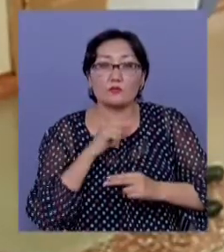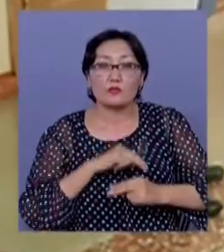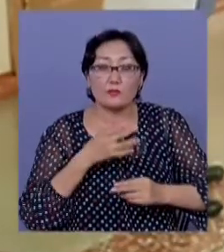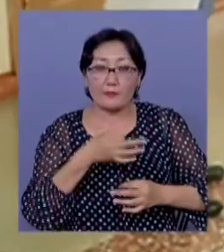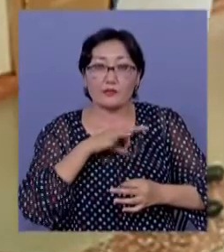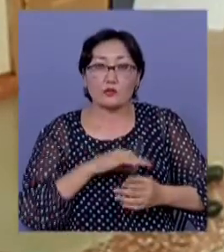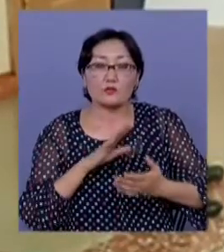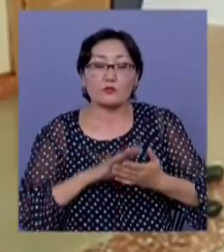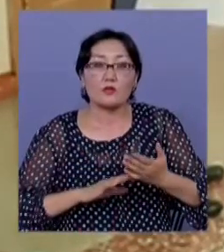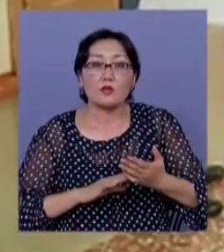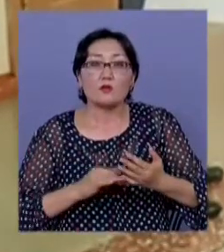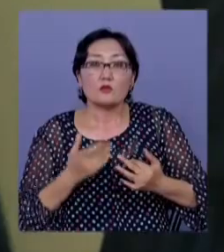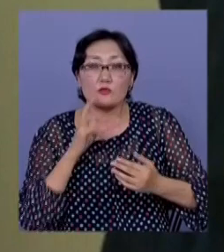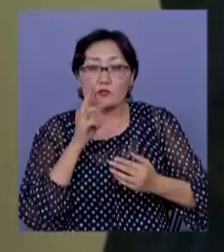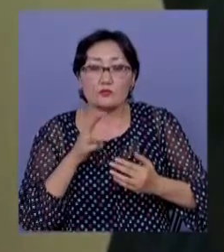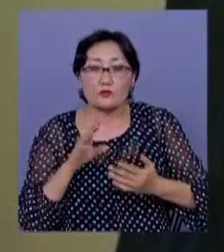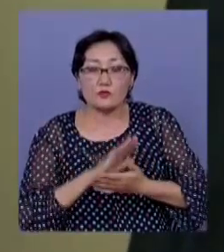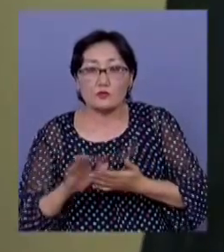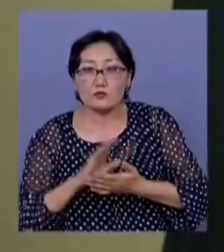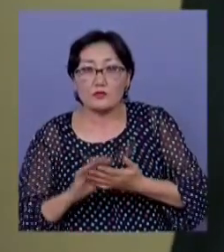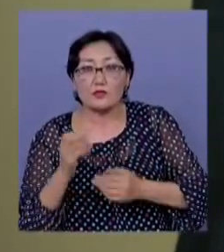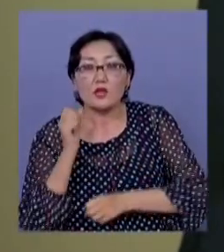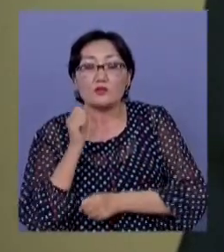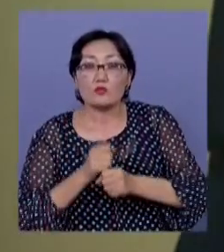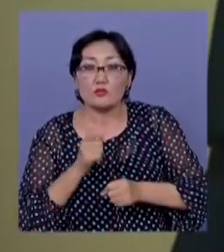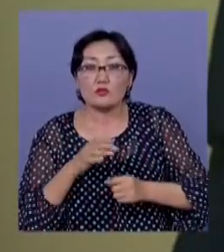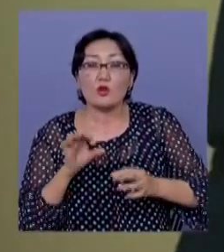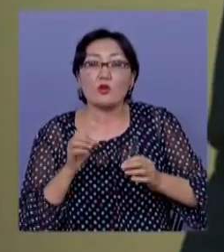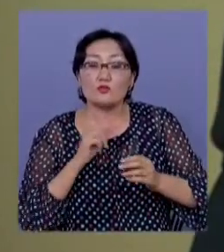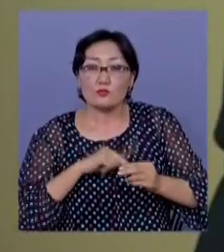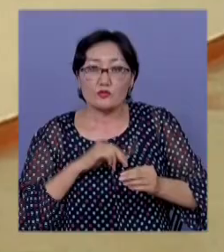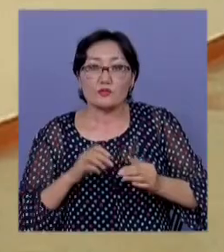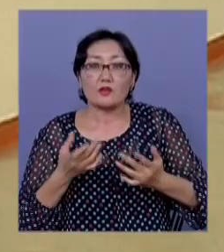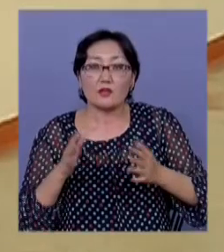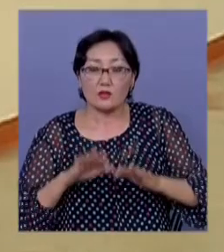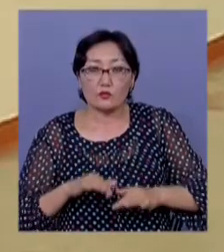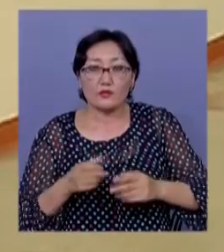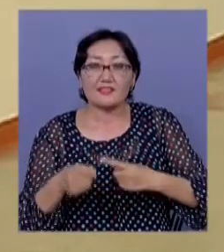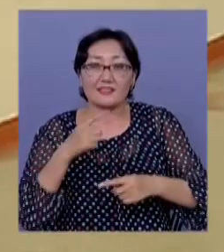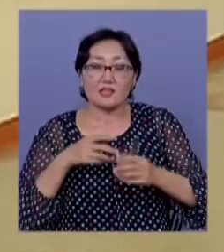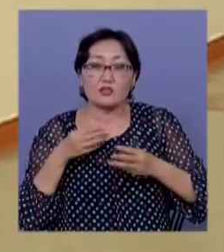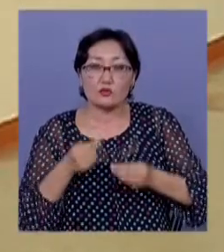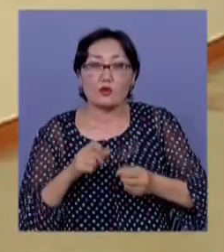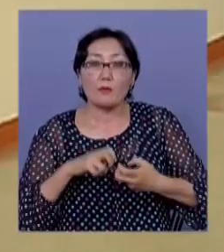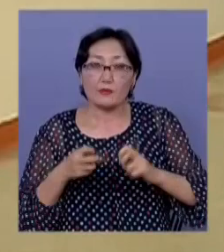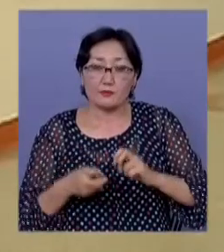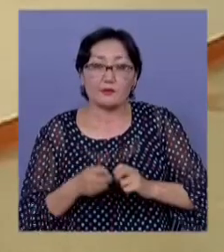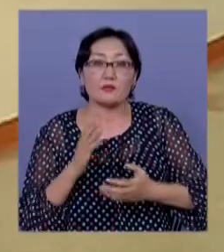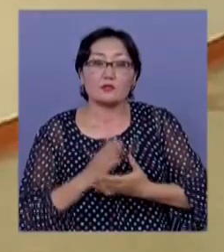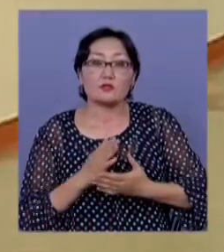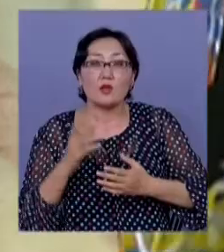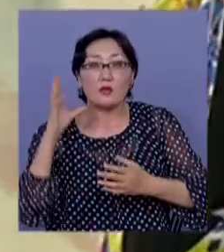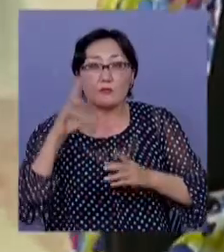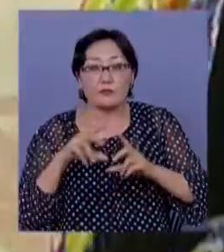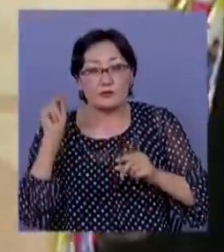кетудің соңы, нәпақасын тазалық жұмыстарын жүргізіп тауып жүрген кісілердің жұмыссыз қалуына кері әсерін тигізуі мүмкін деген проблема да көтерілді. Ал білім